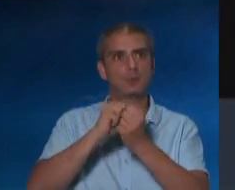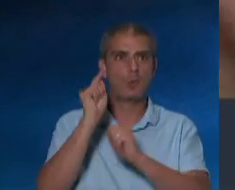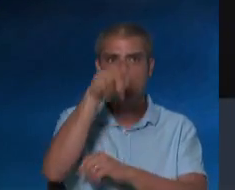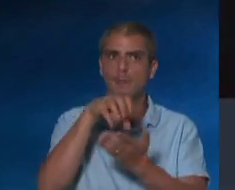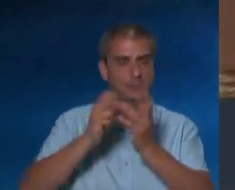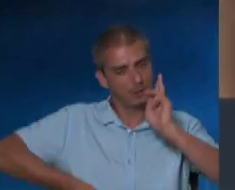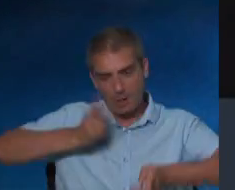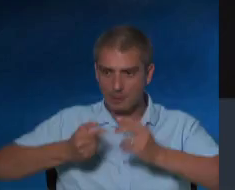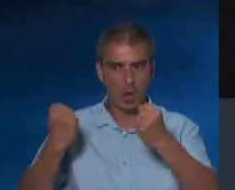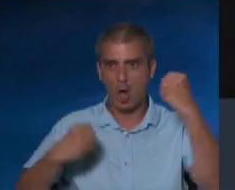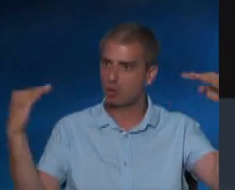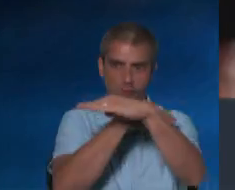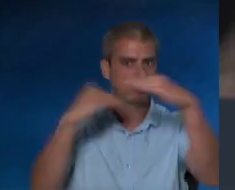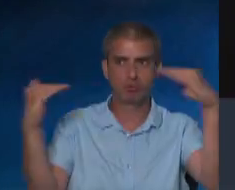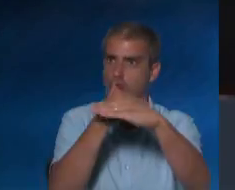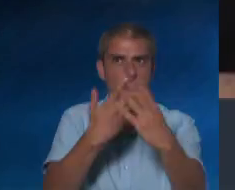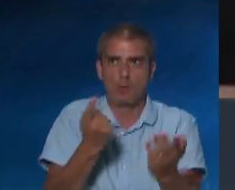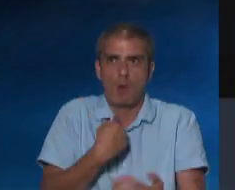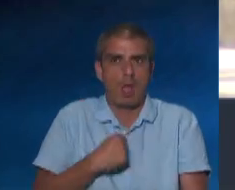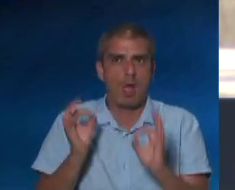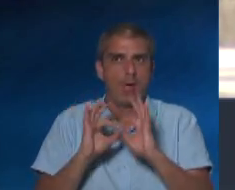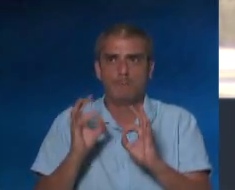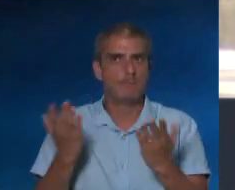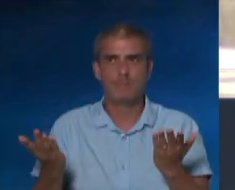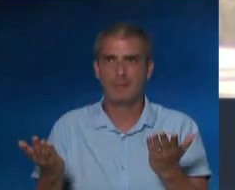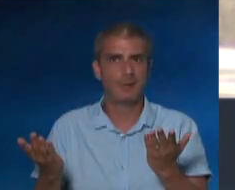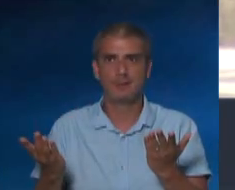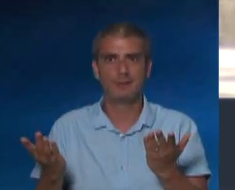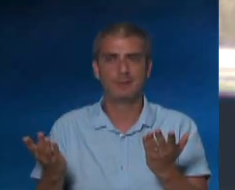לבסיס, הוא רץ בין המכוניות. ממש לא.